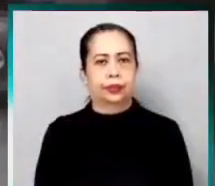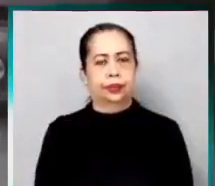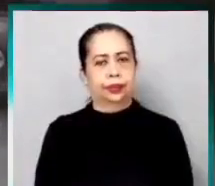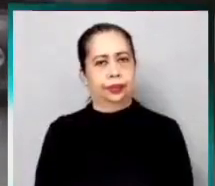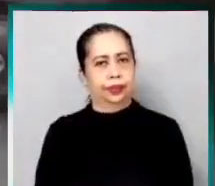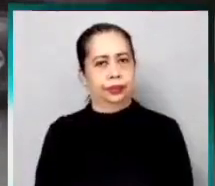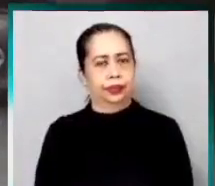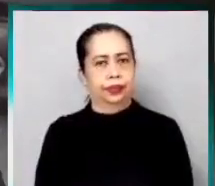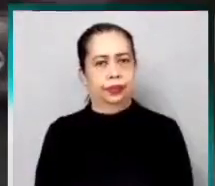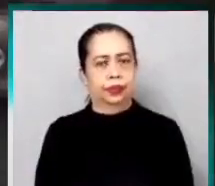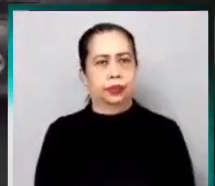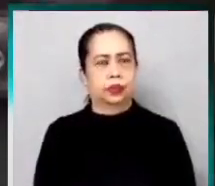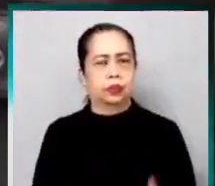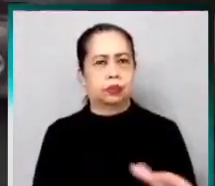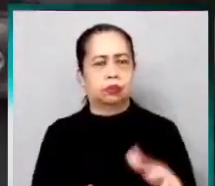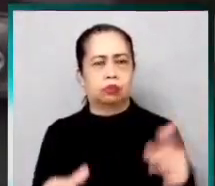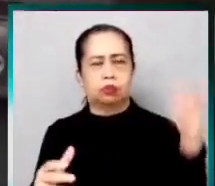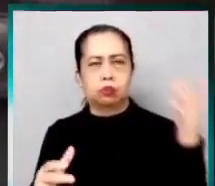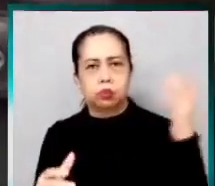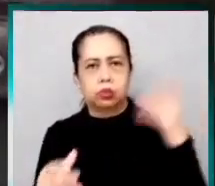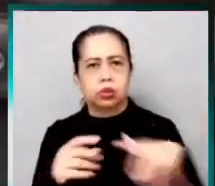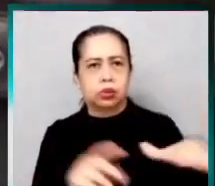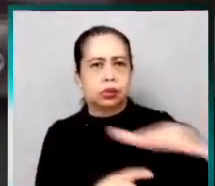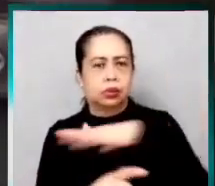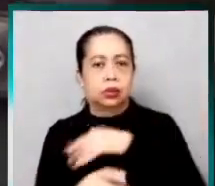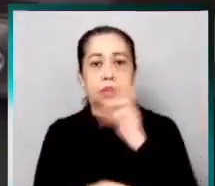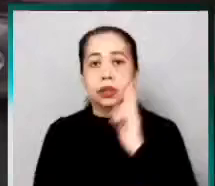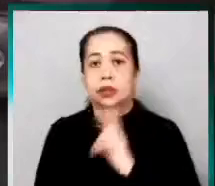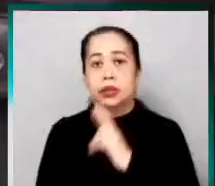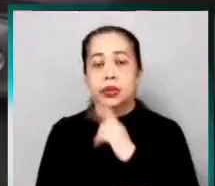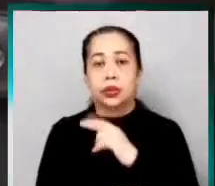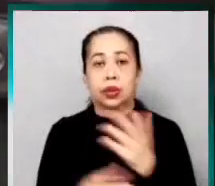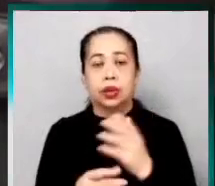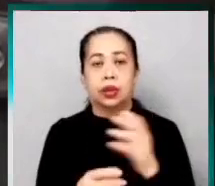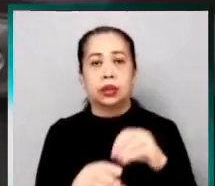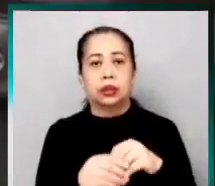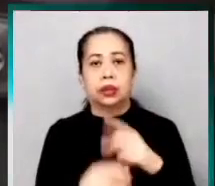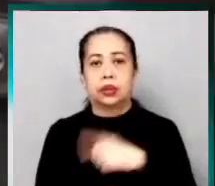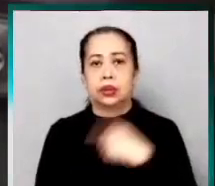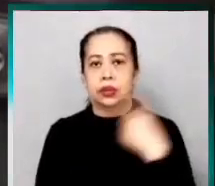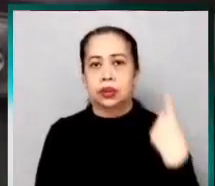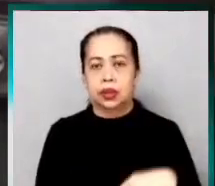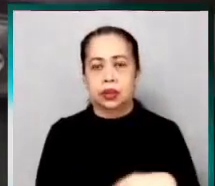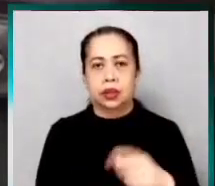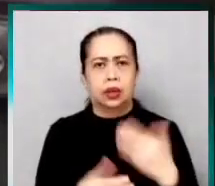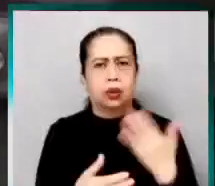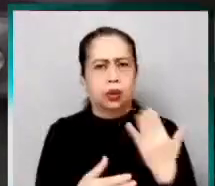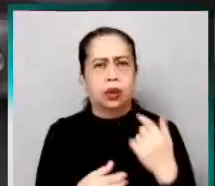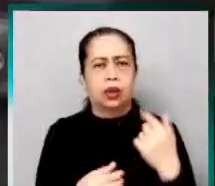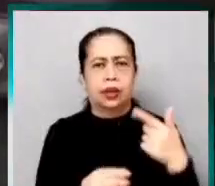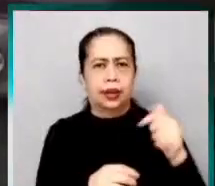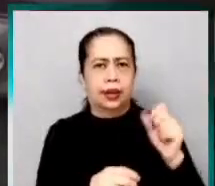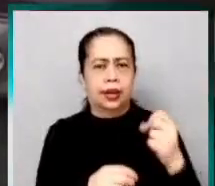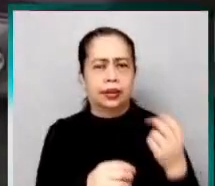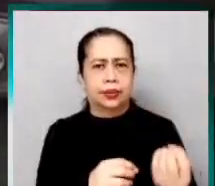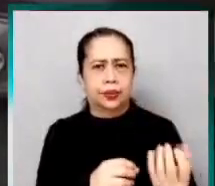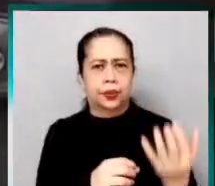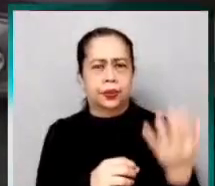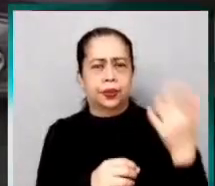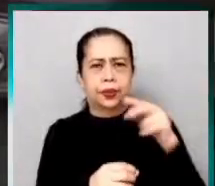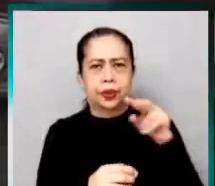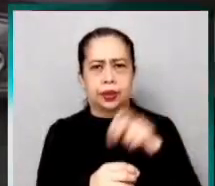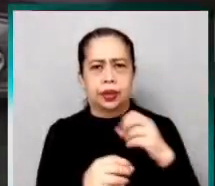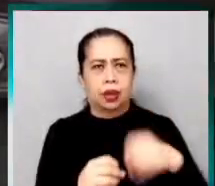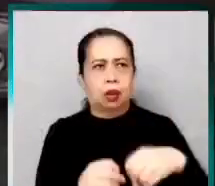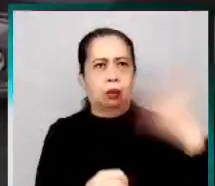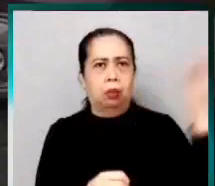Nagimbal ng pagsabog ang paligid ng restaurant na yan sa Guangdong, China, kasunod ng gas leak. Kitang-kita ang paglipad ng mga